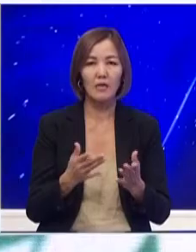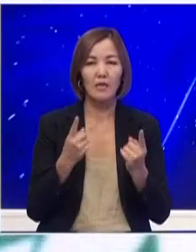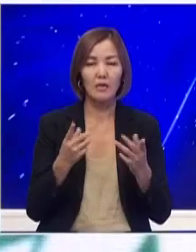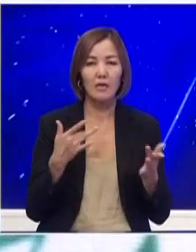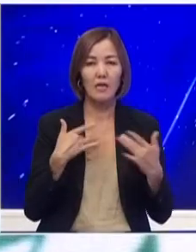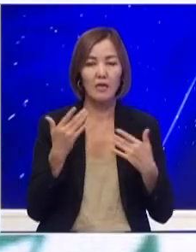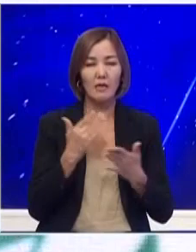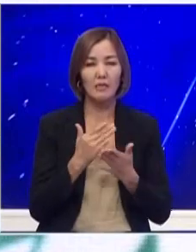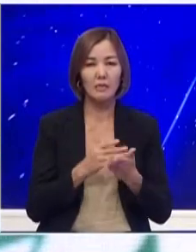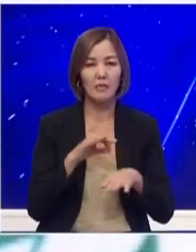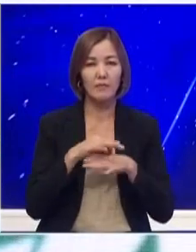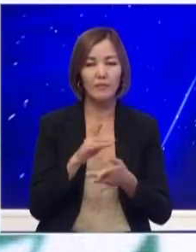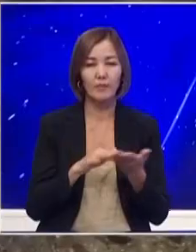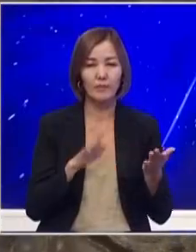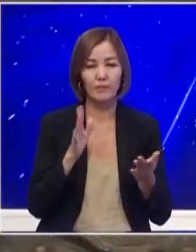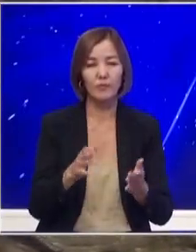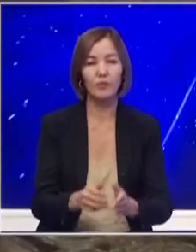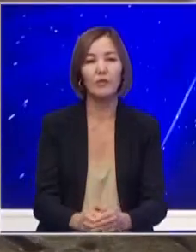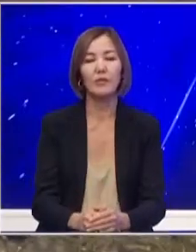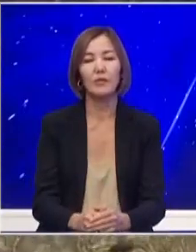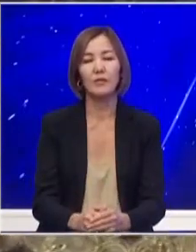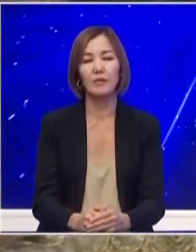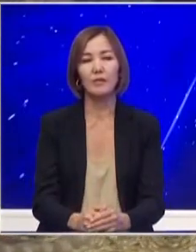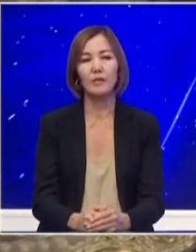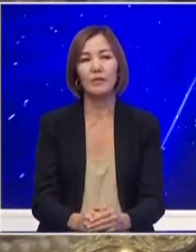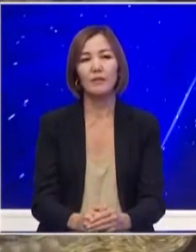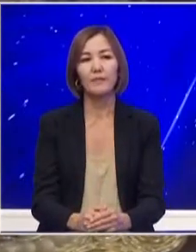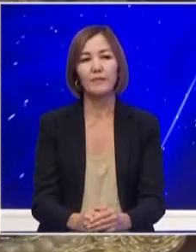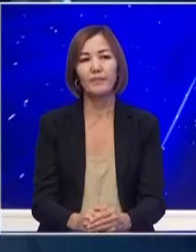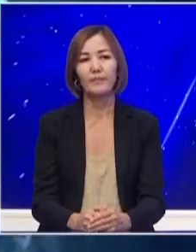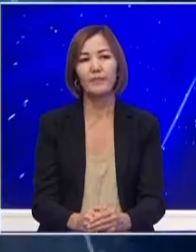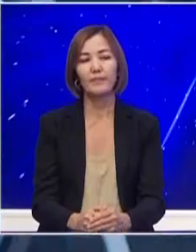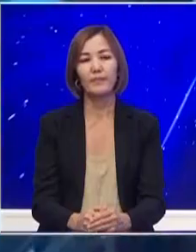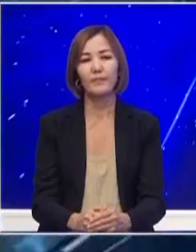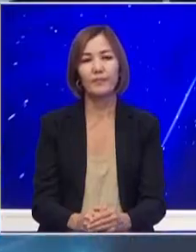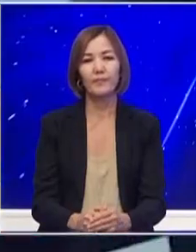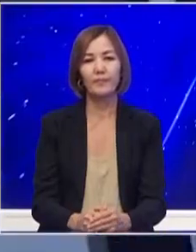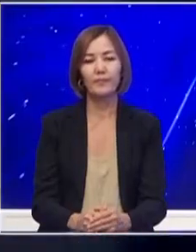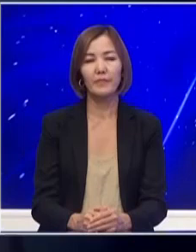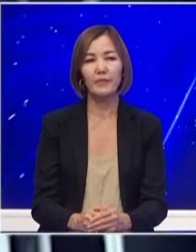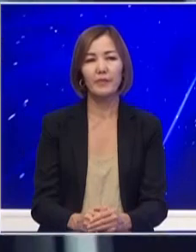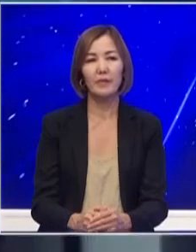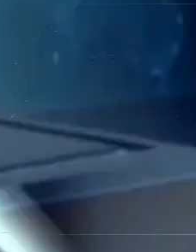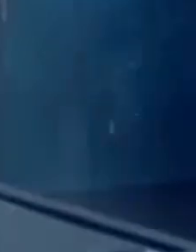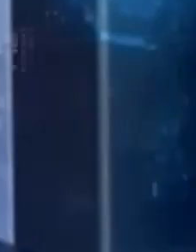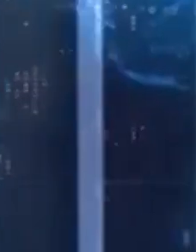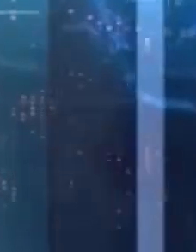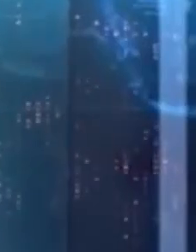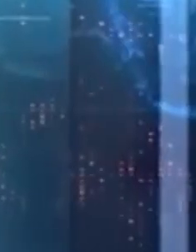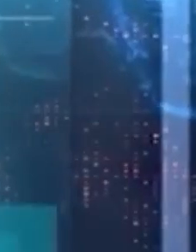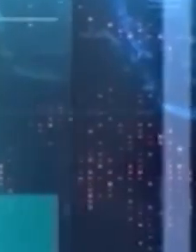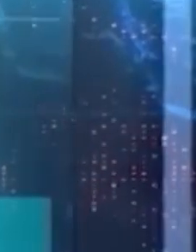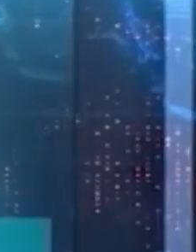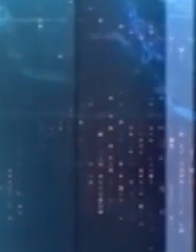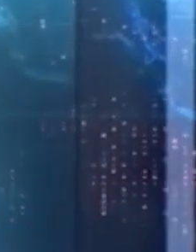нем станут известны результаты музыкального конкурса «Тарту». Аружан Нейбаева, Мирюрт Кайнышева, Жайдарбек